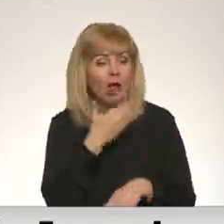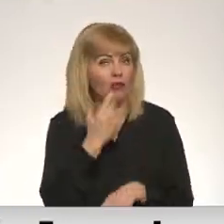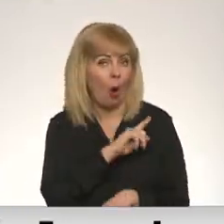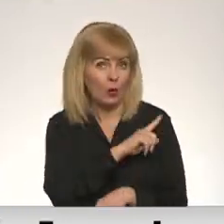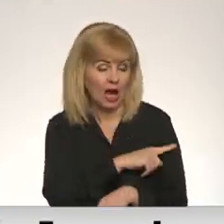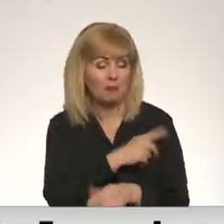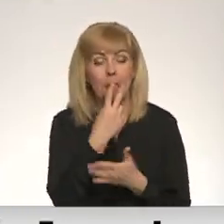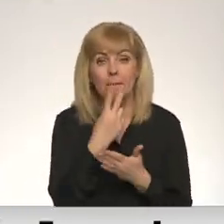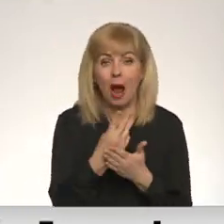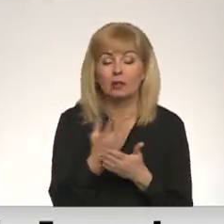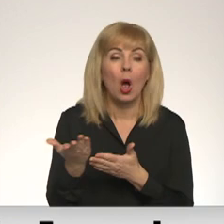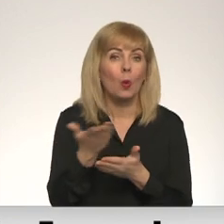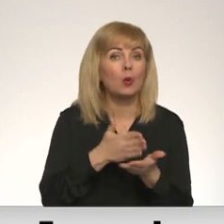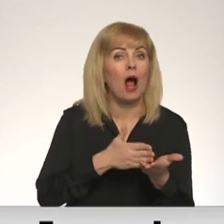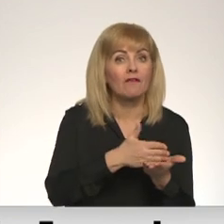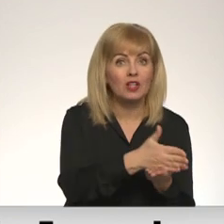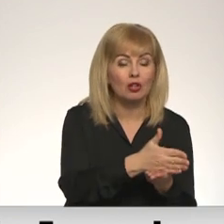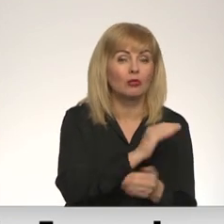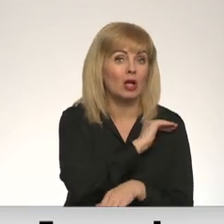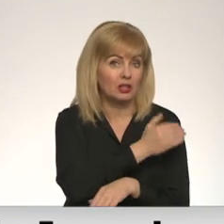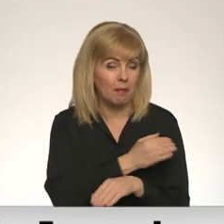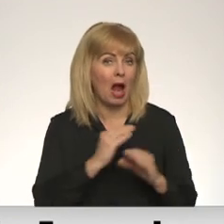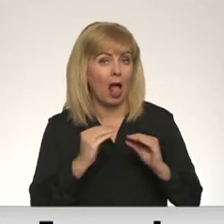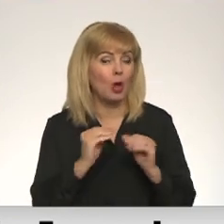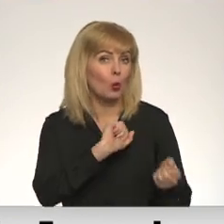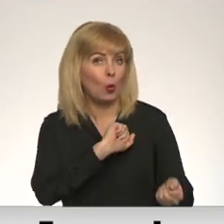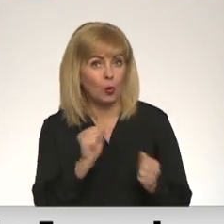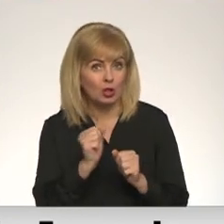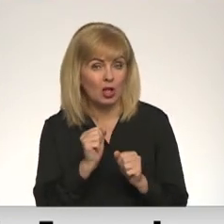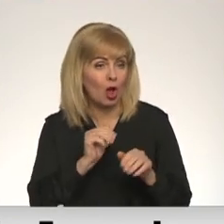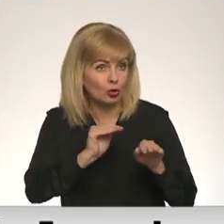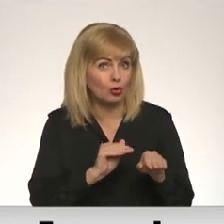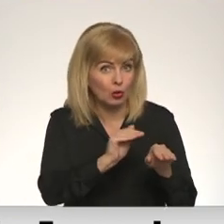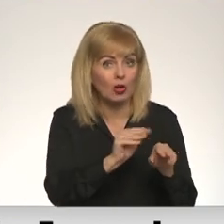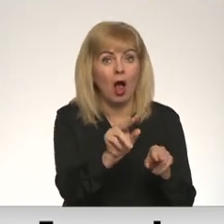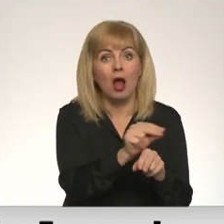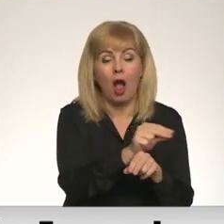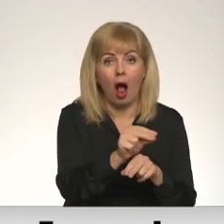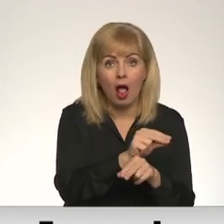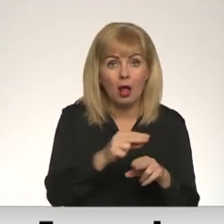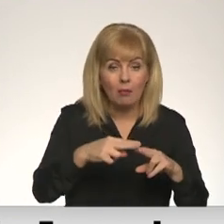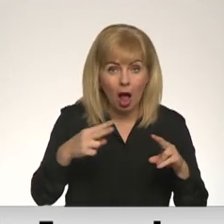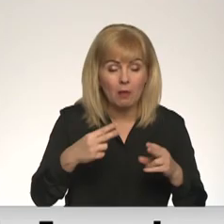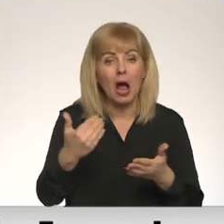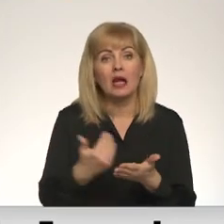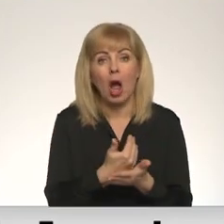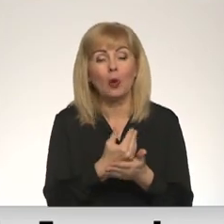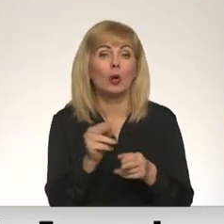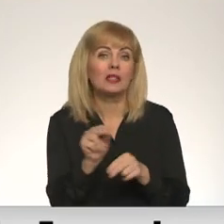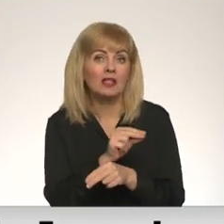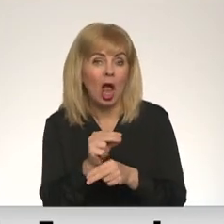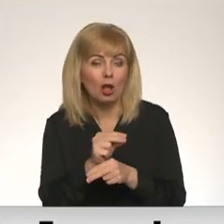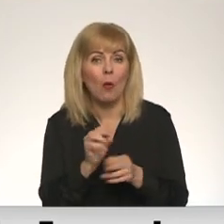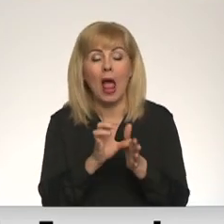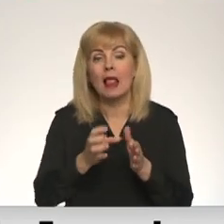iespējams paredzēt, kādā virzienā un ar kādu spēku ledus kustēsies, un pēc tam jālabo laipas, jāatjauno ceļi, elektrības stabi un